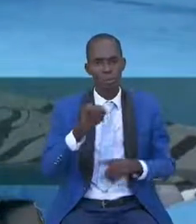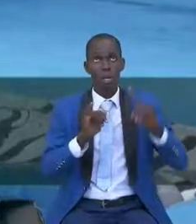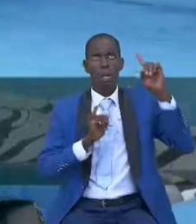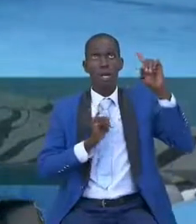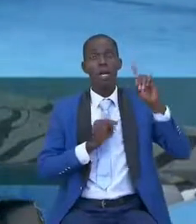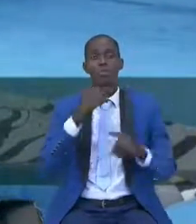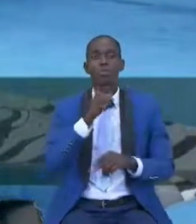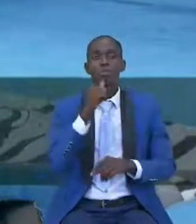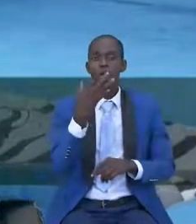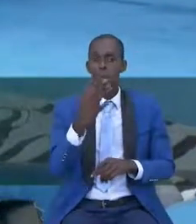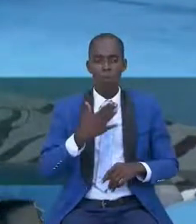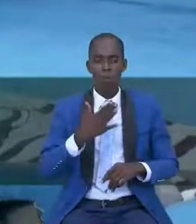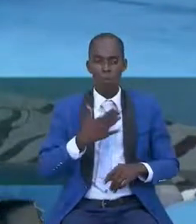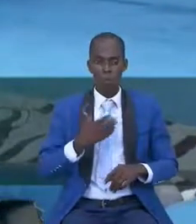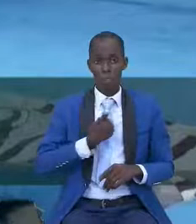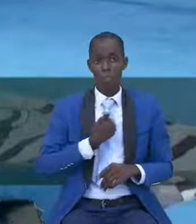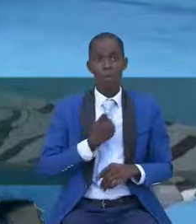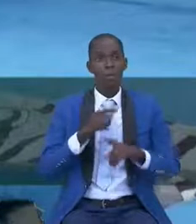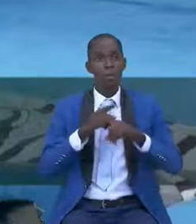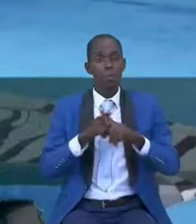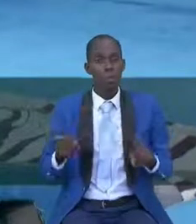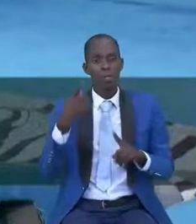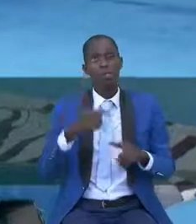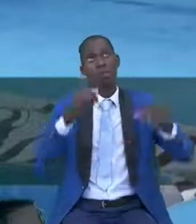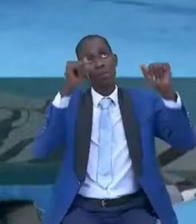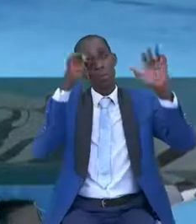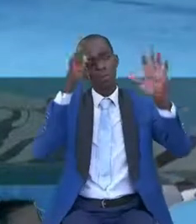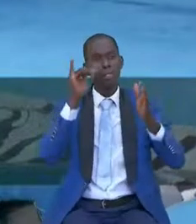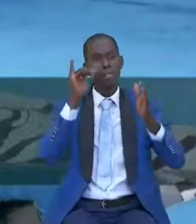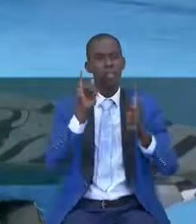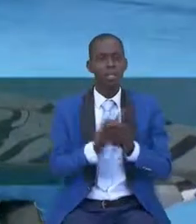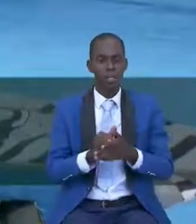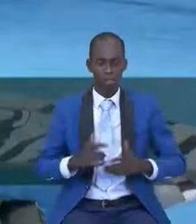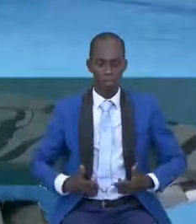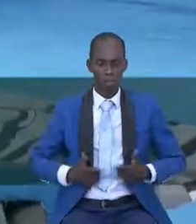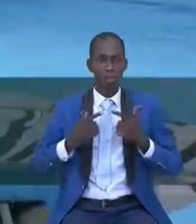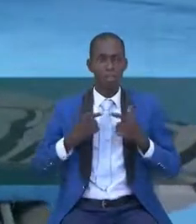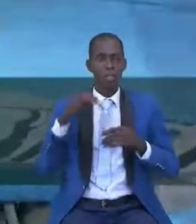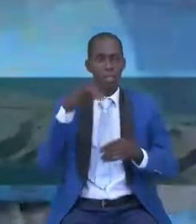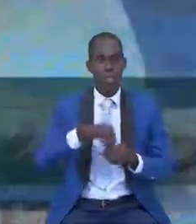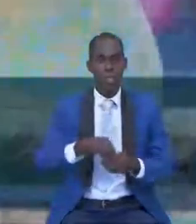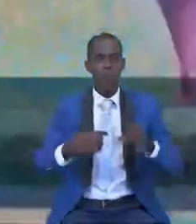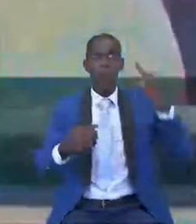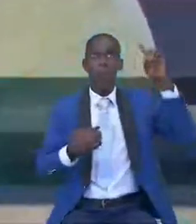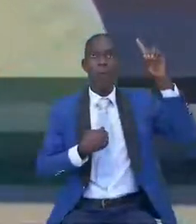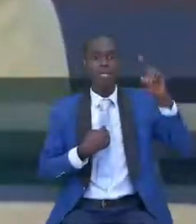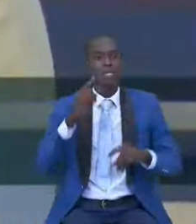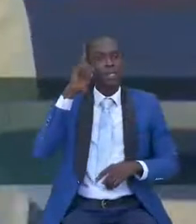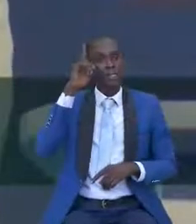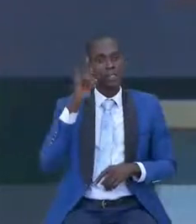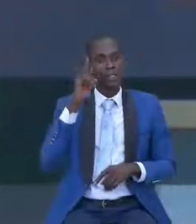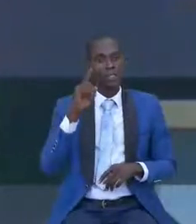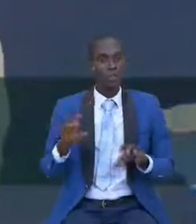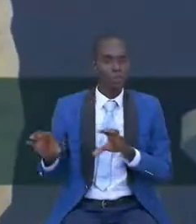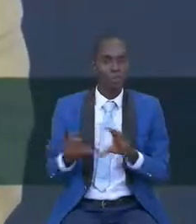dis, je ne les dis pas de moi-même. Et le Père qui demeure en moi, c'est